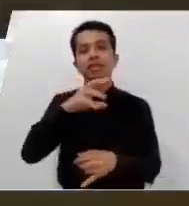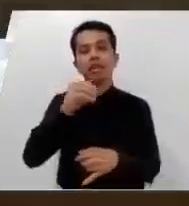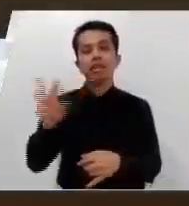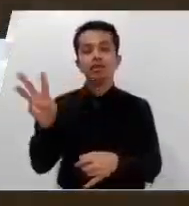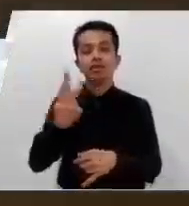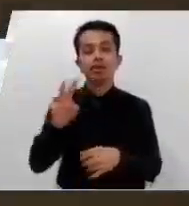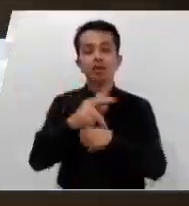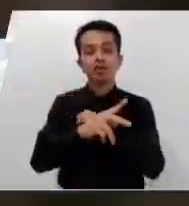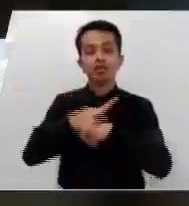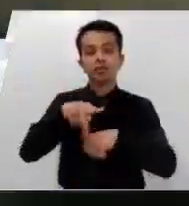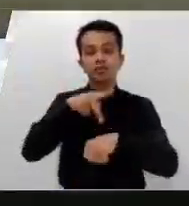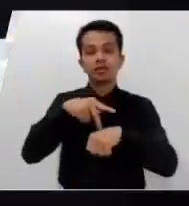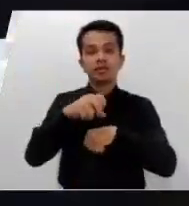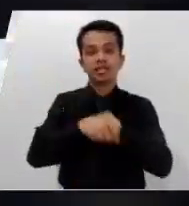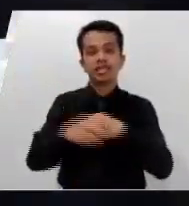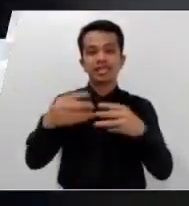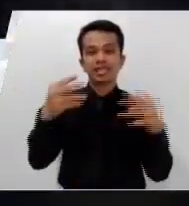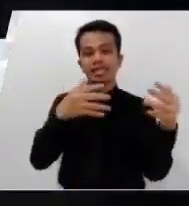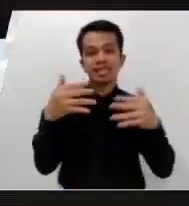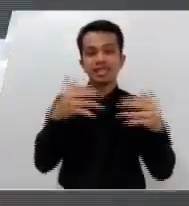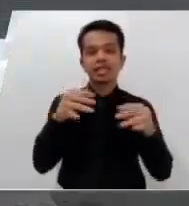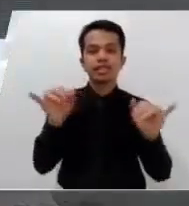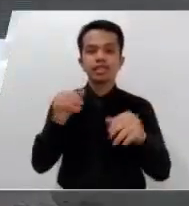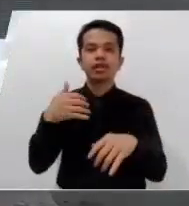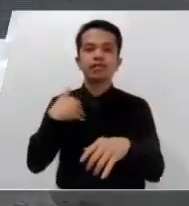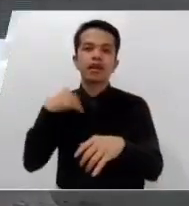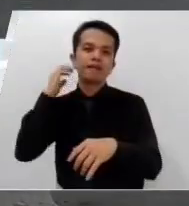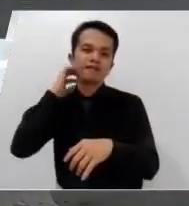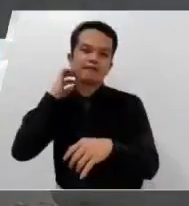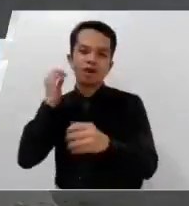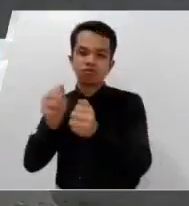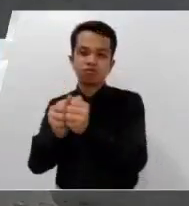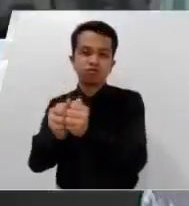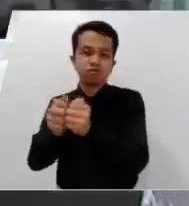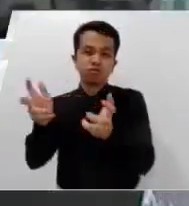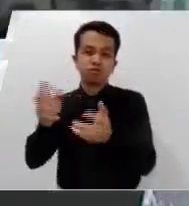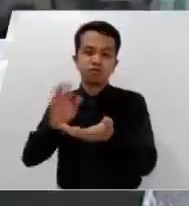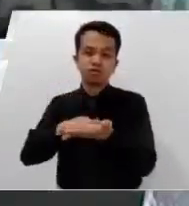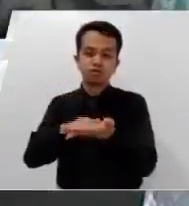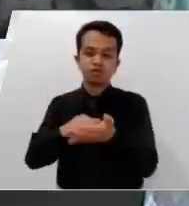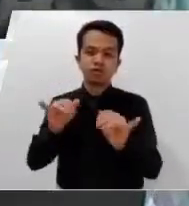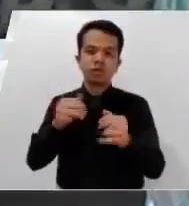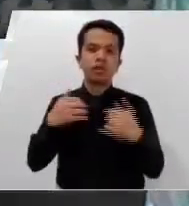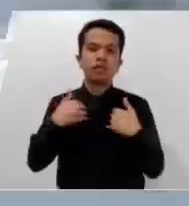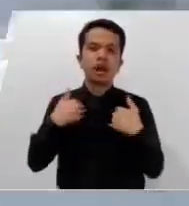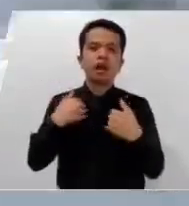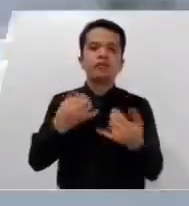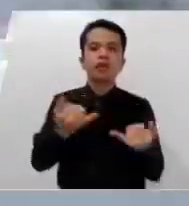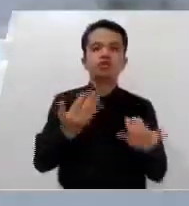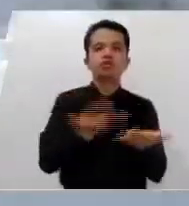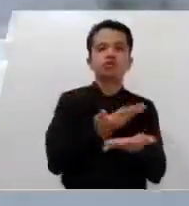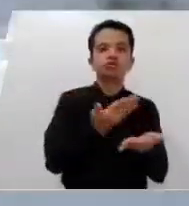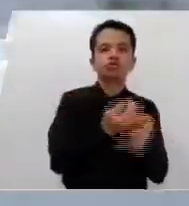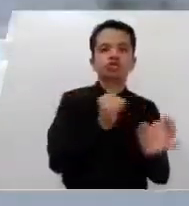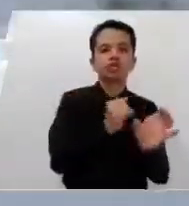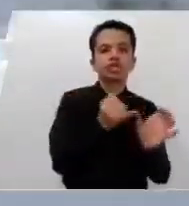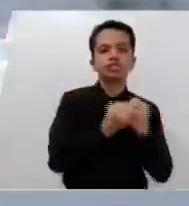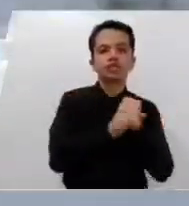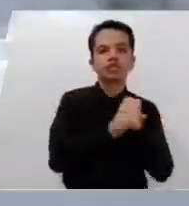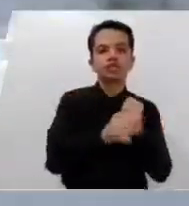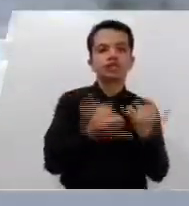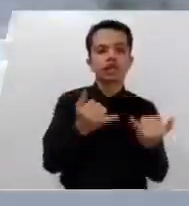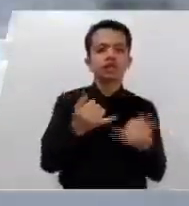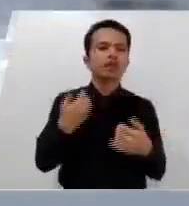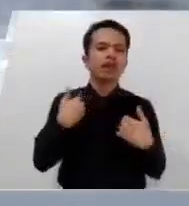laman ng balita ang pagsabog sa Mindanao State University at napipintong jeepney modernization. Patunay na buhay ang pag-asa